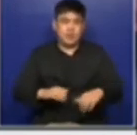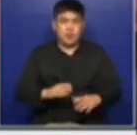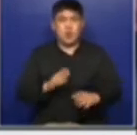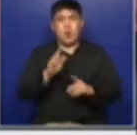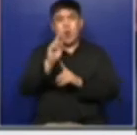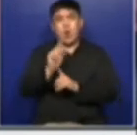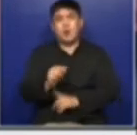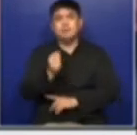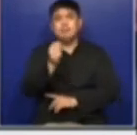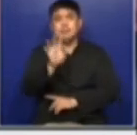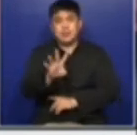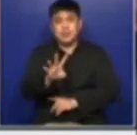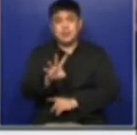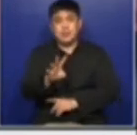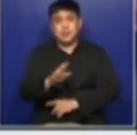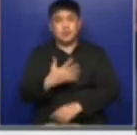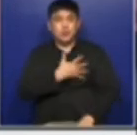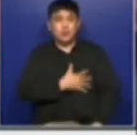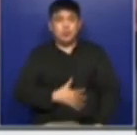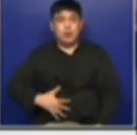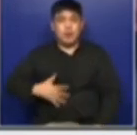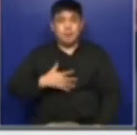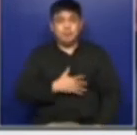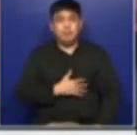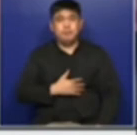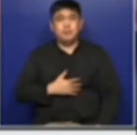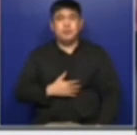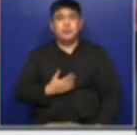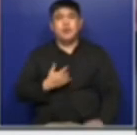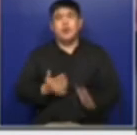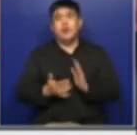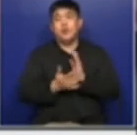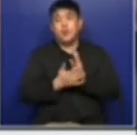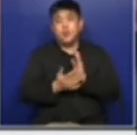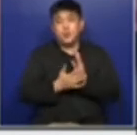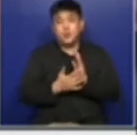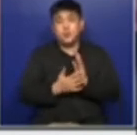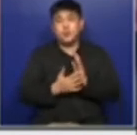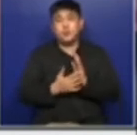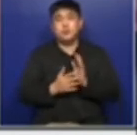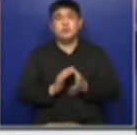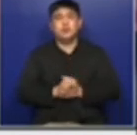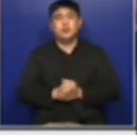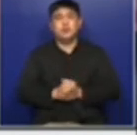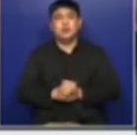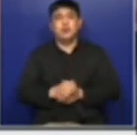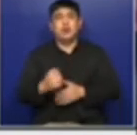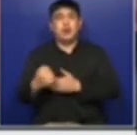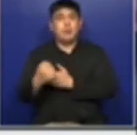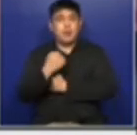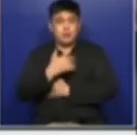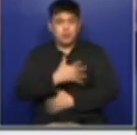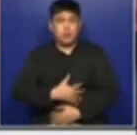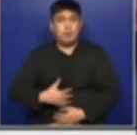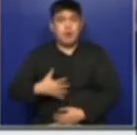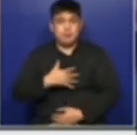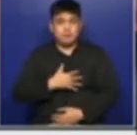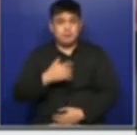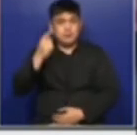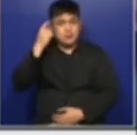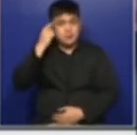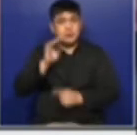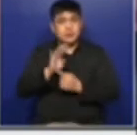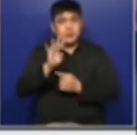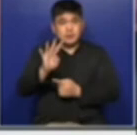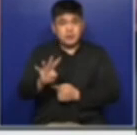ข้อนะครับ1การบริหารจัดการด้านสุขภาพ2ระบบเทคโนโลยีเพื่อสาธารณสุข3กำลังคนสุขภาพนะครับ